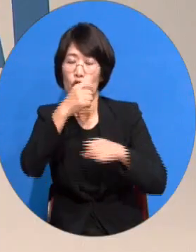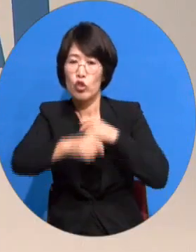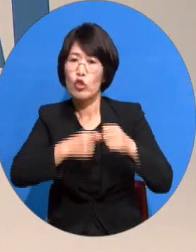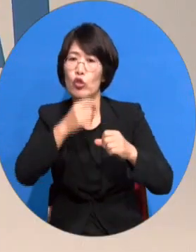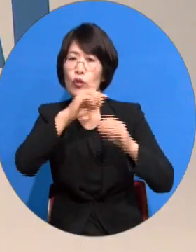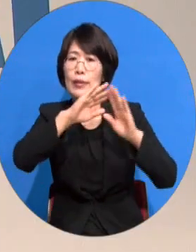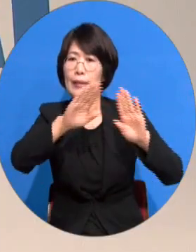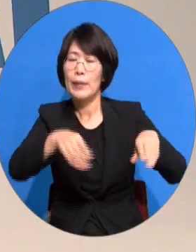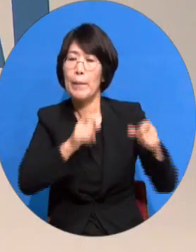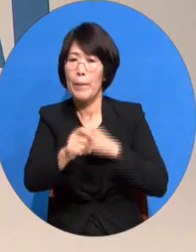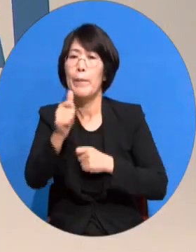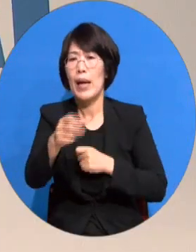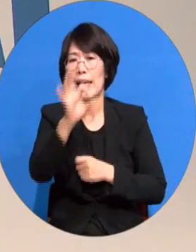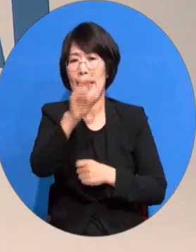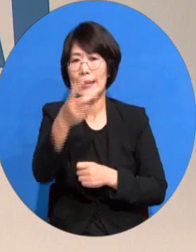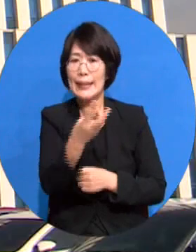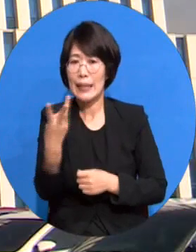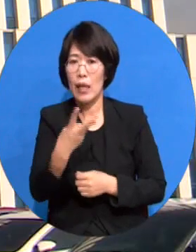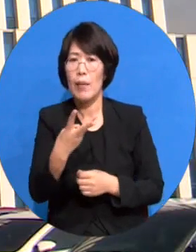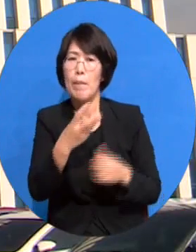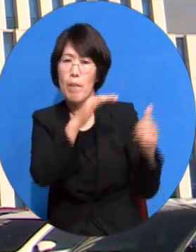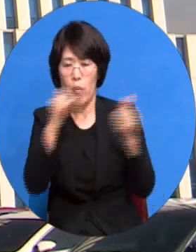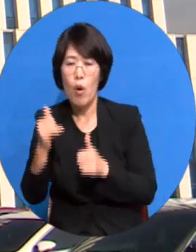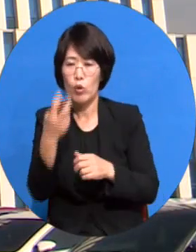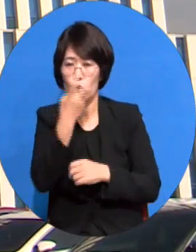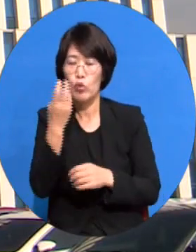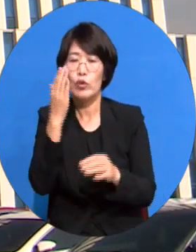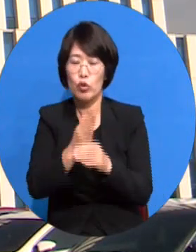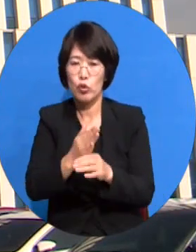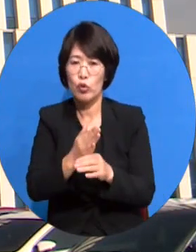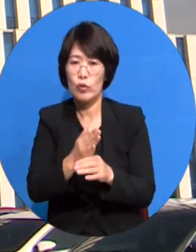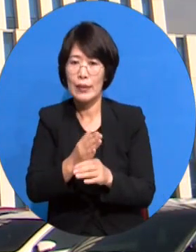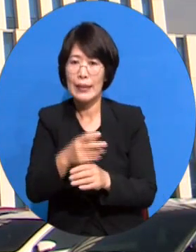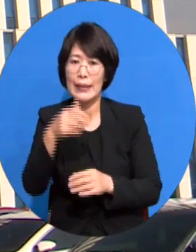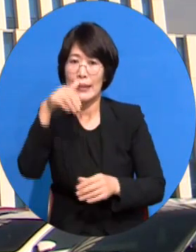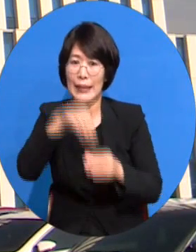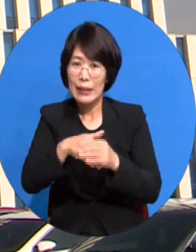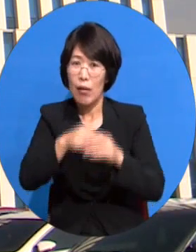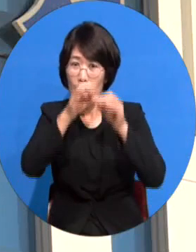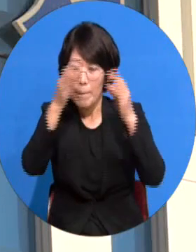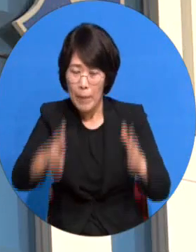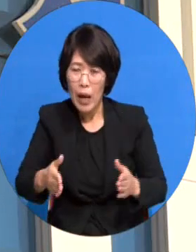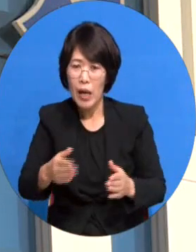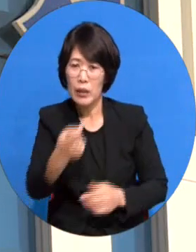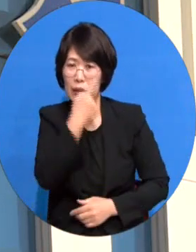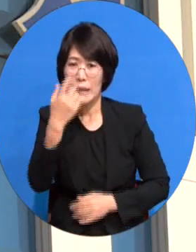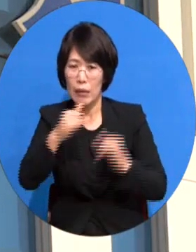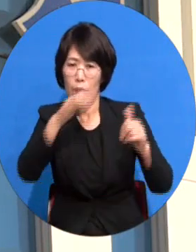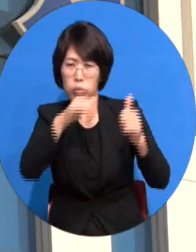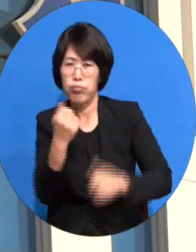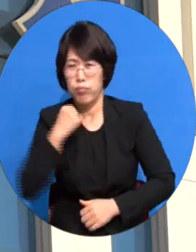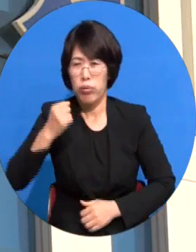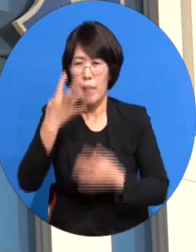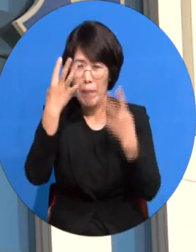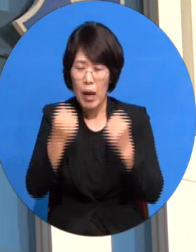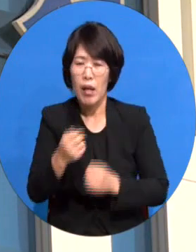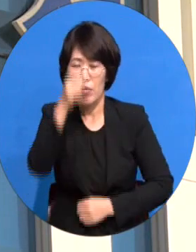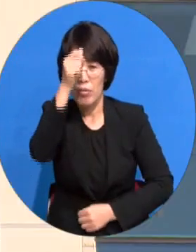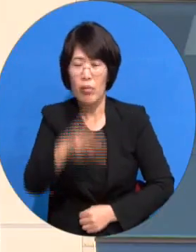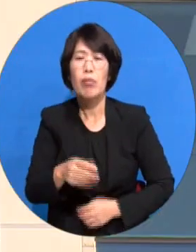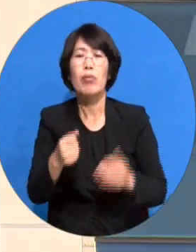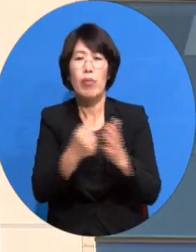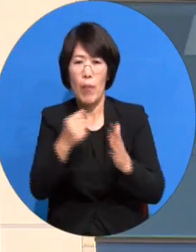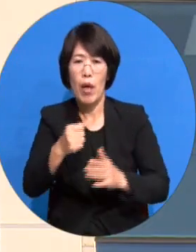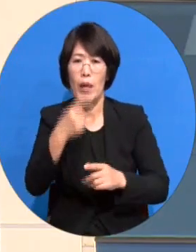양모 씨 등 3명을 불러 조사했습니다. 선거 기간 참고인 조사 불응이 잦아 수사에 난항을 겪었던 경찰은 수사의